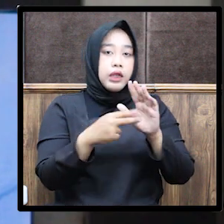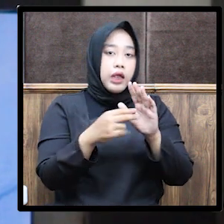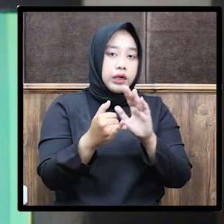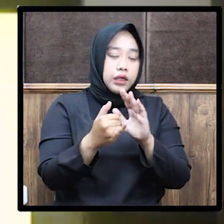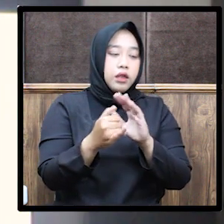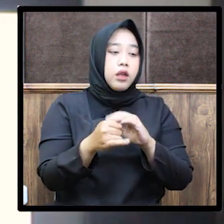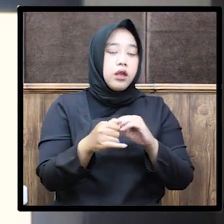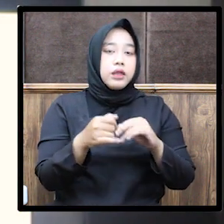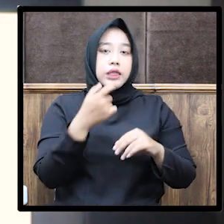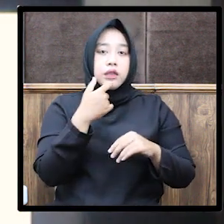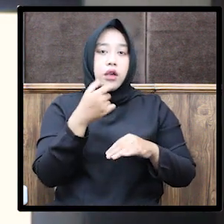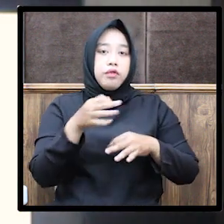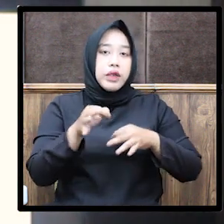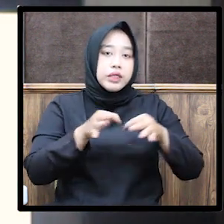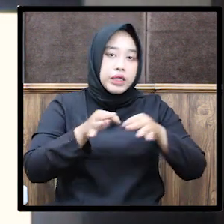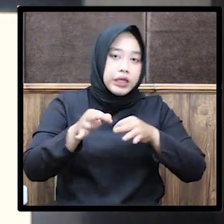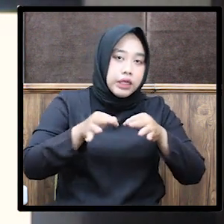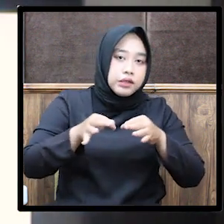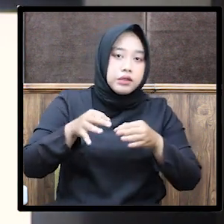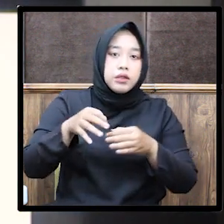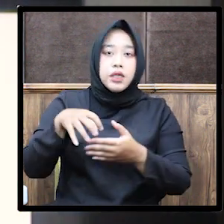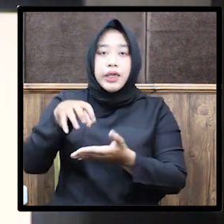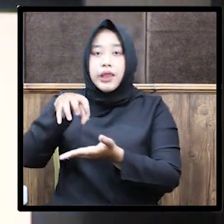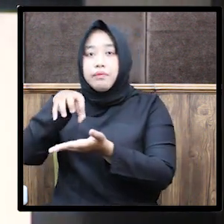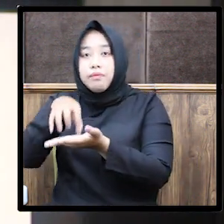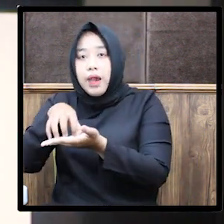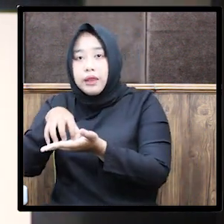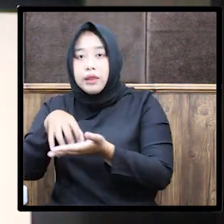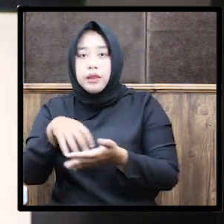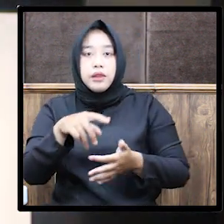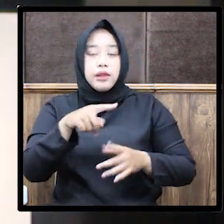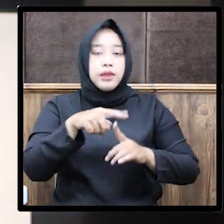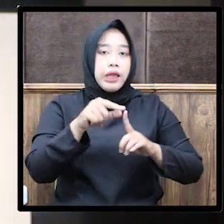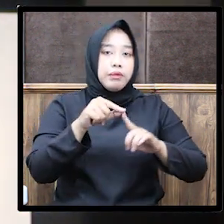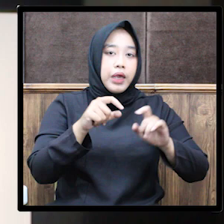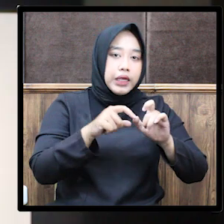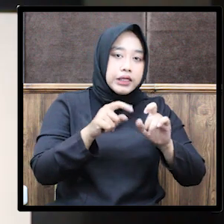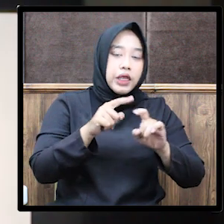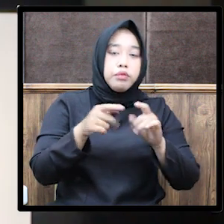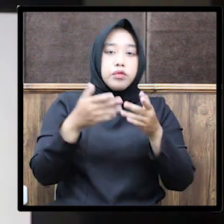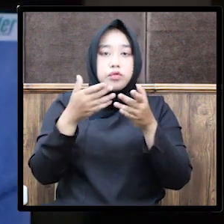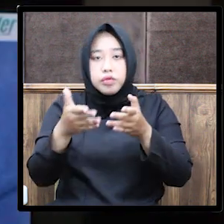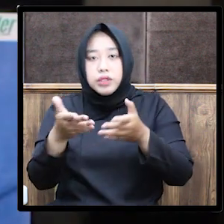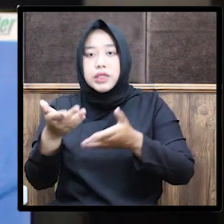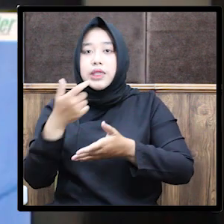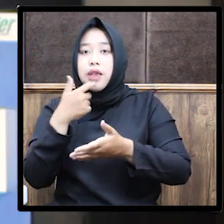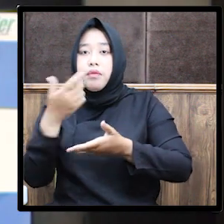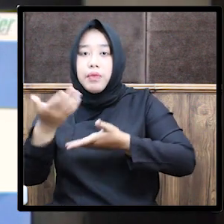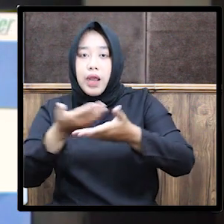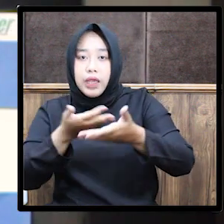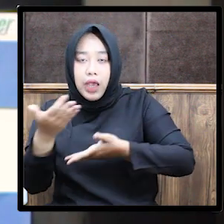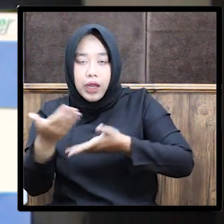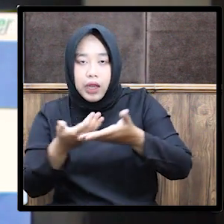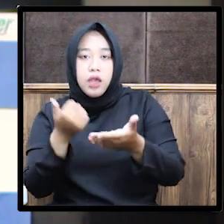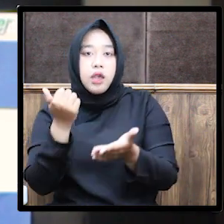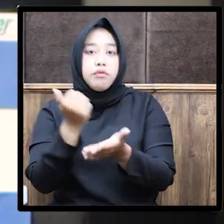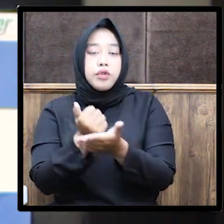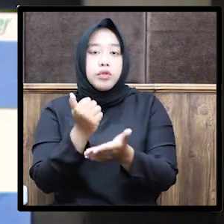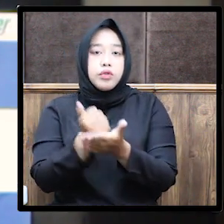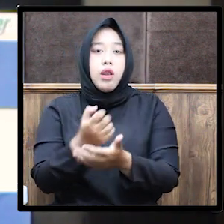dalam TPS-nya saja, tetapi juga bagaimana pelayanannya untuk memastikan betul hak suara, hak